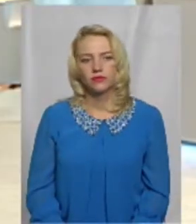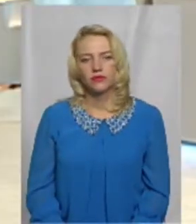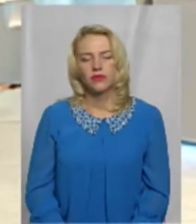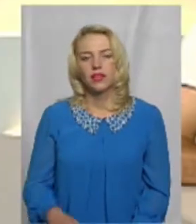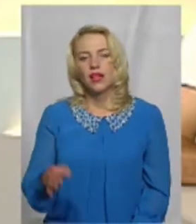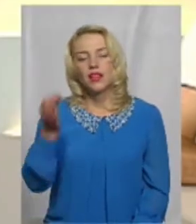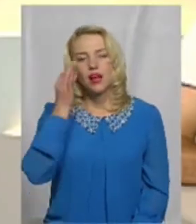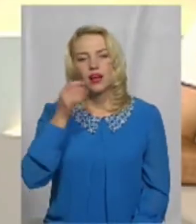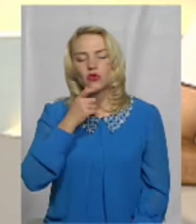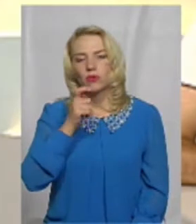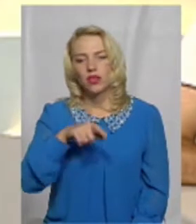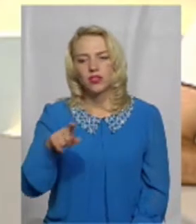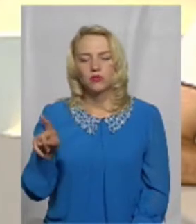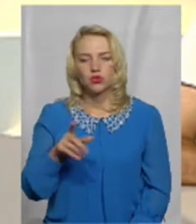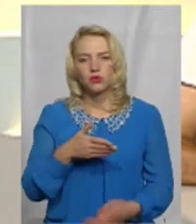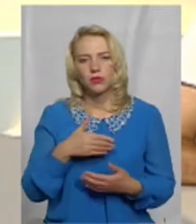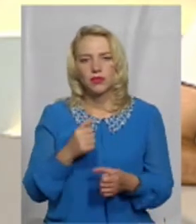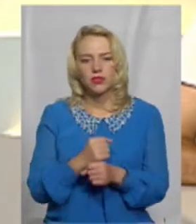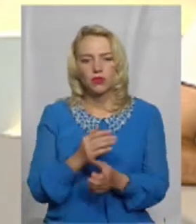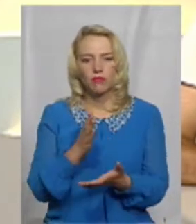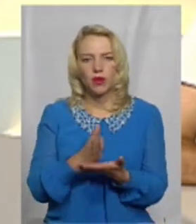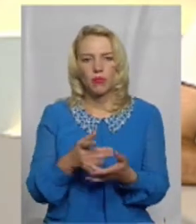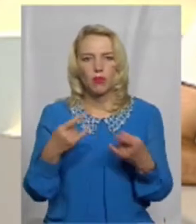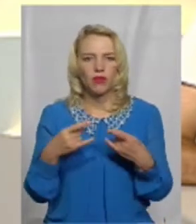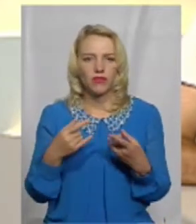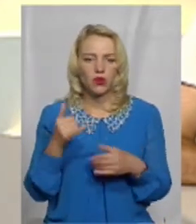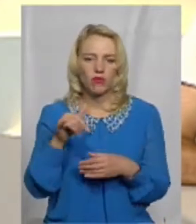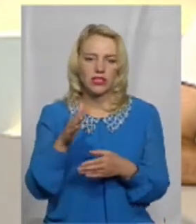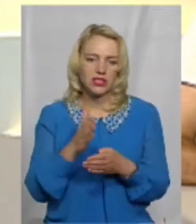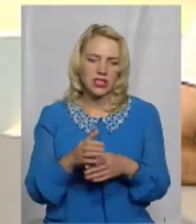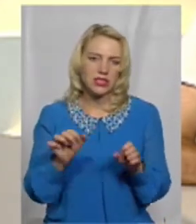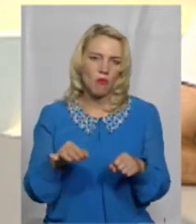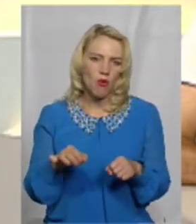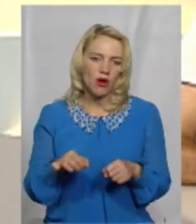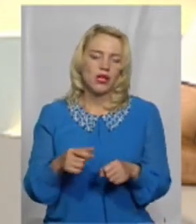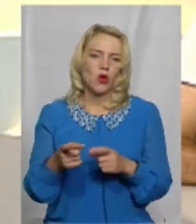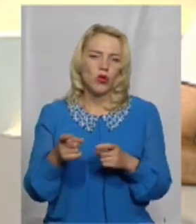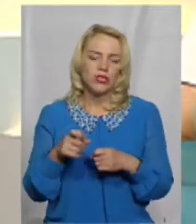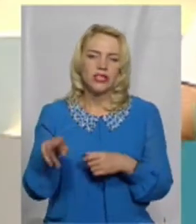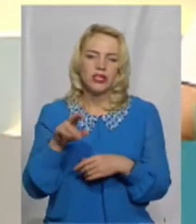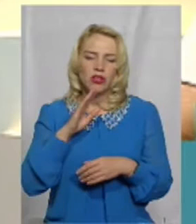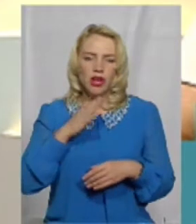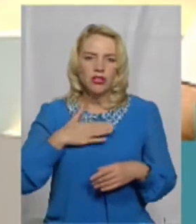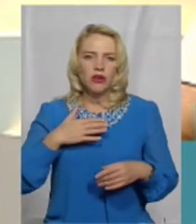Глядачам нагадуємо, що ми працюємо у прямому ефірі і у вас є змога долучитися до розмови,